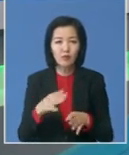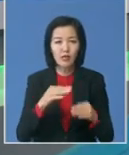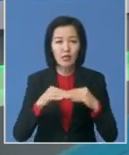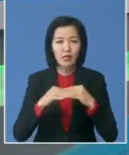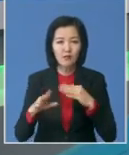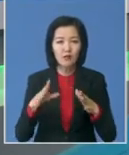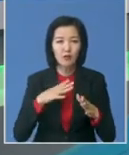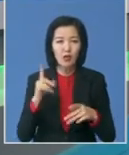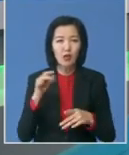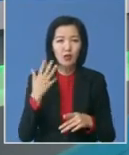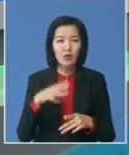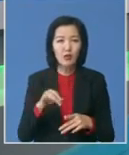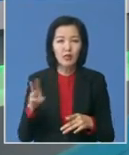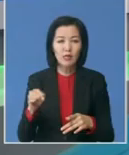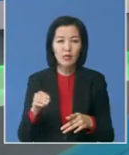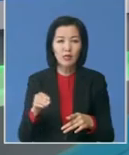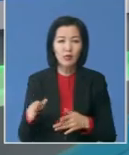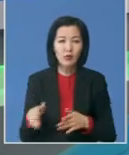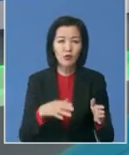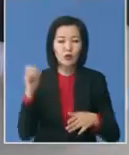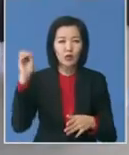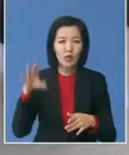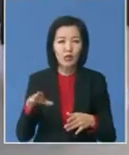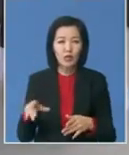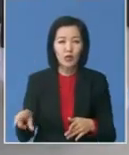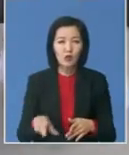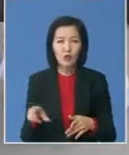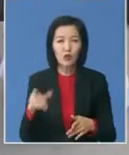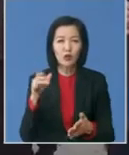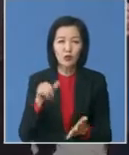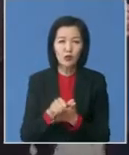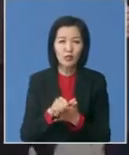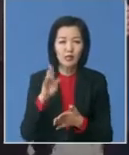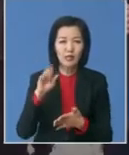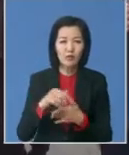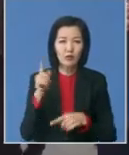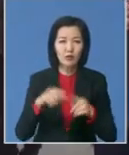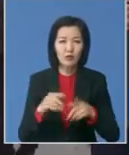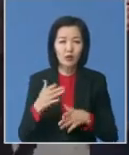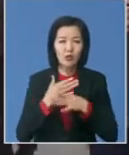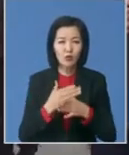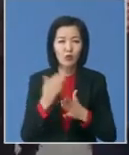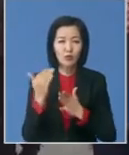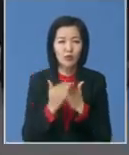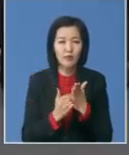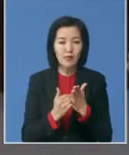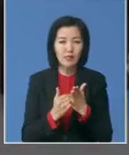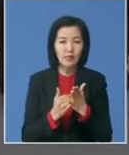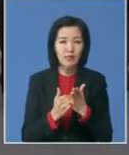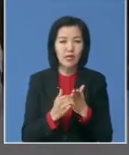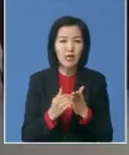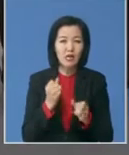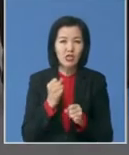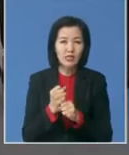болатын. 150 миллион теңгеге жолдан бөлек жарық орнатып, арық жүйелерін тартты. Бұл елбасы туған жерге туыңды тік бағдарламасы